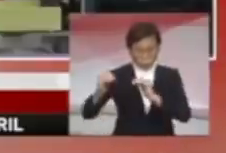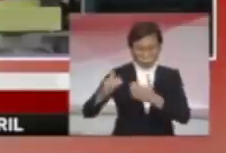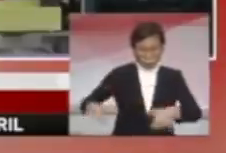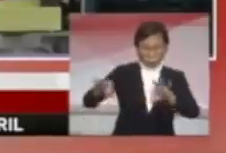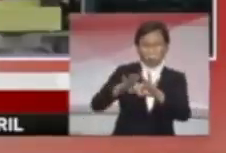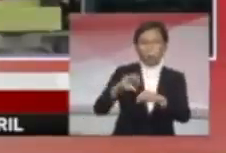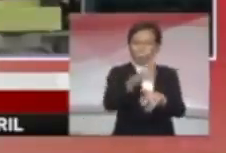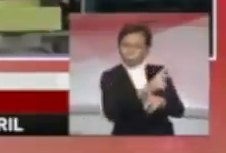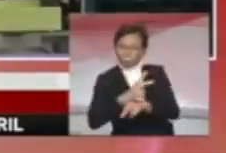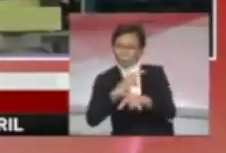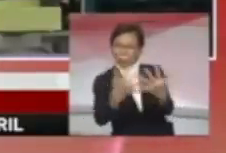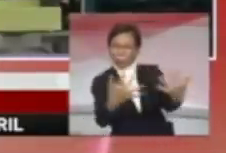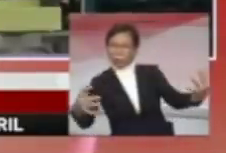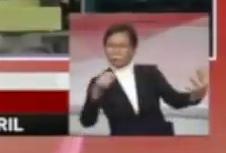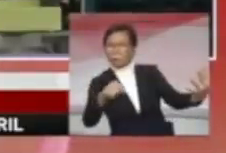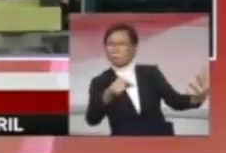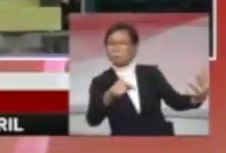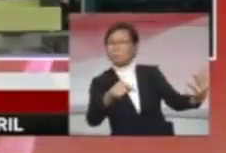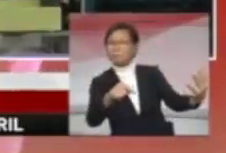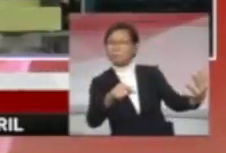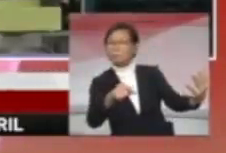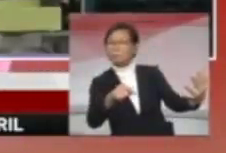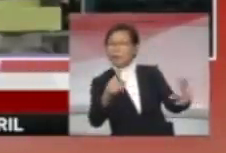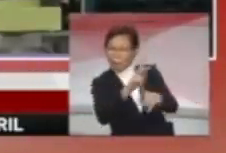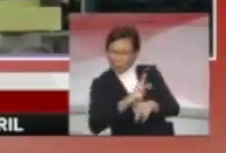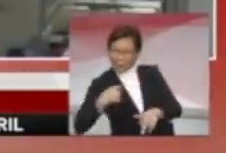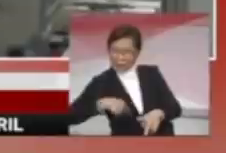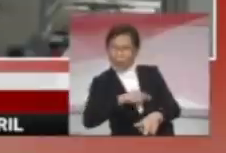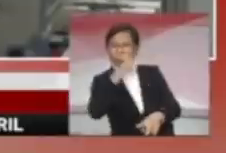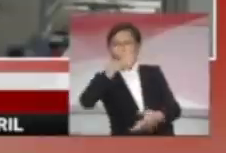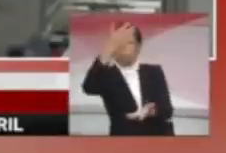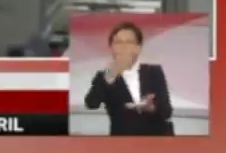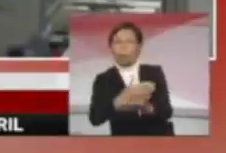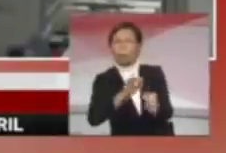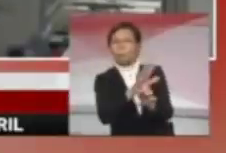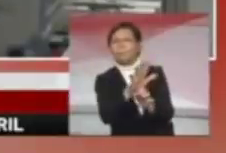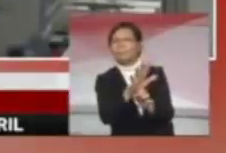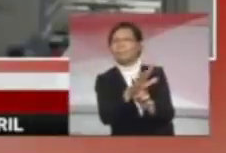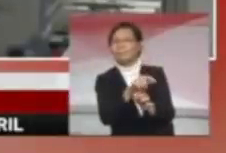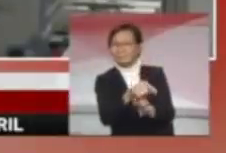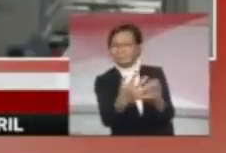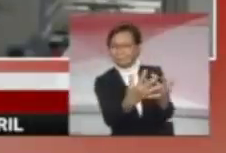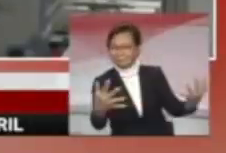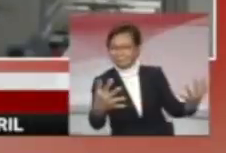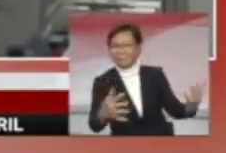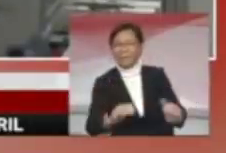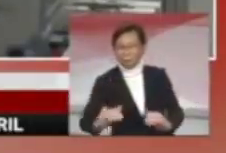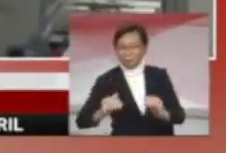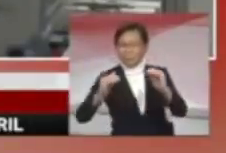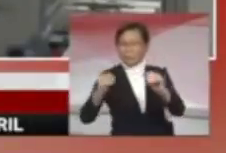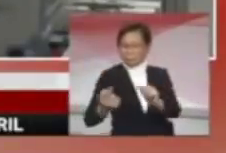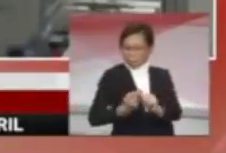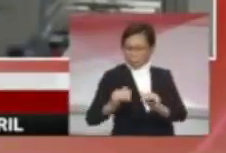fralin SGT yang berada di barisan hadapan dalam memerangi penerbit komik 19 pasal pertama